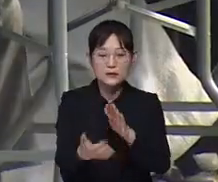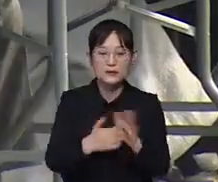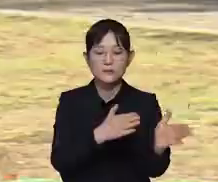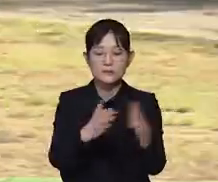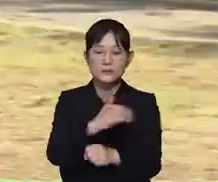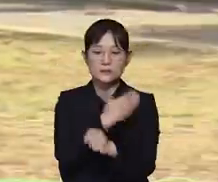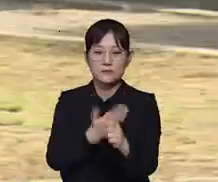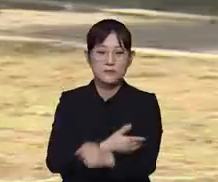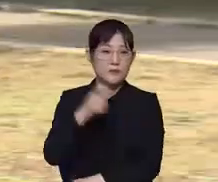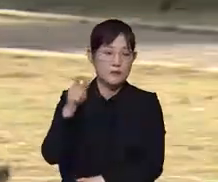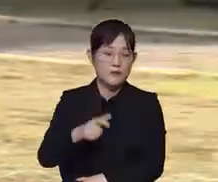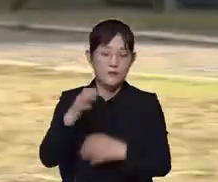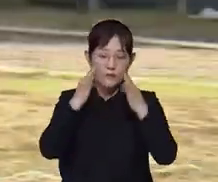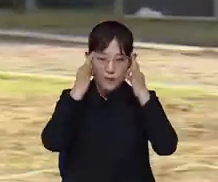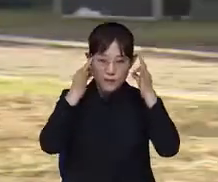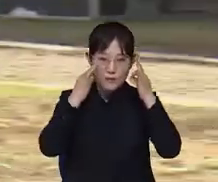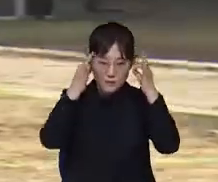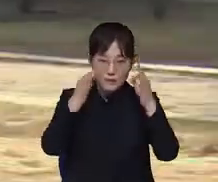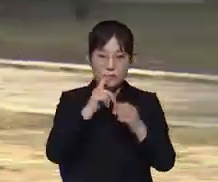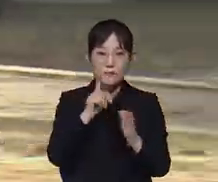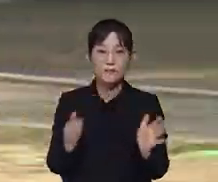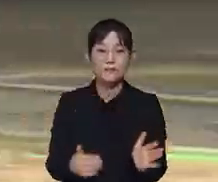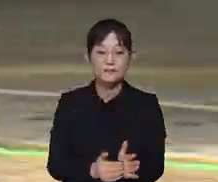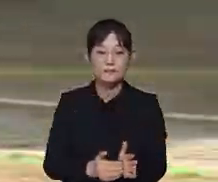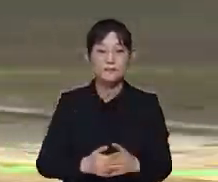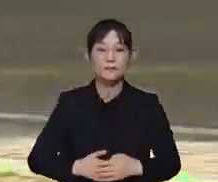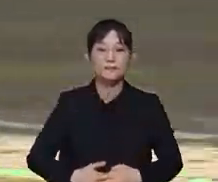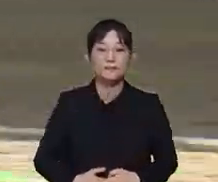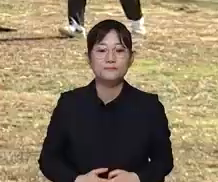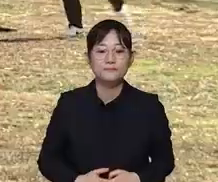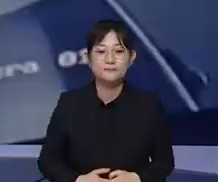능력을 강화하도록 노력하겠다고 밝혔습니다.